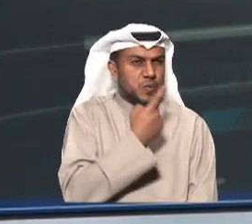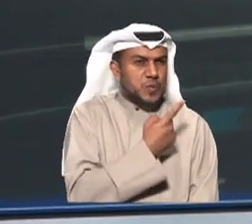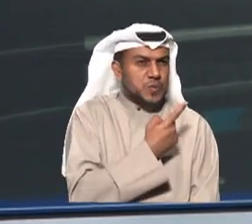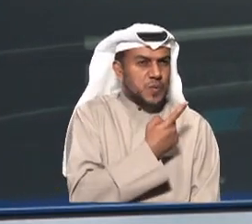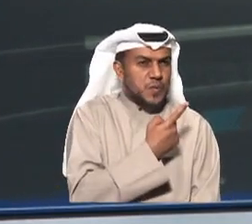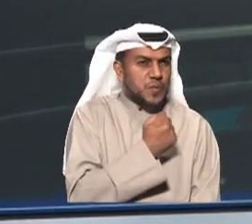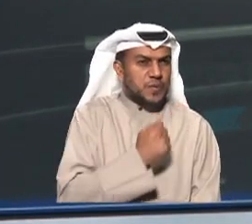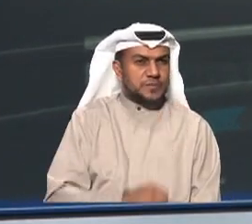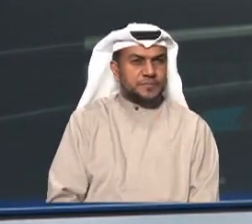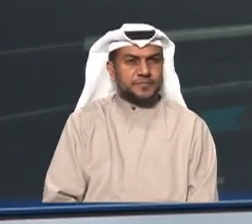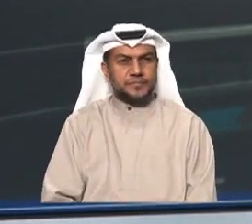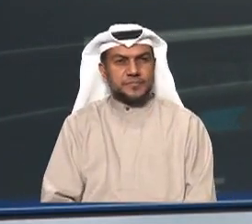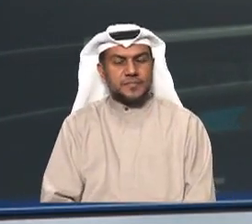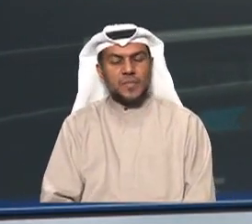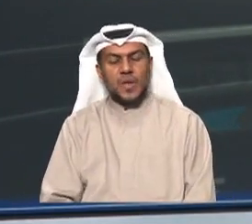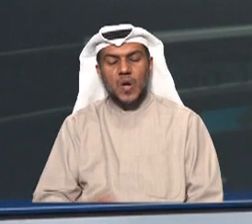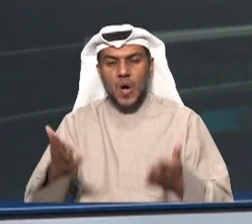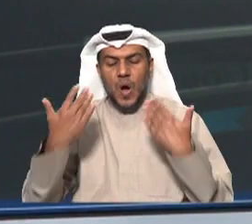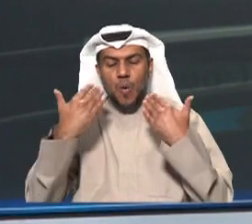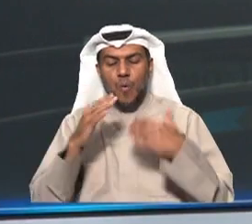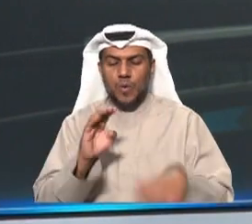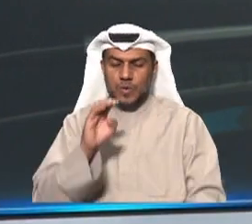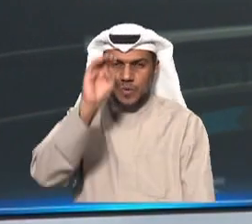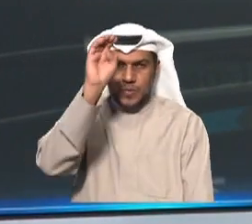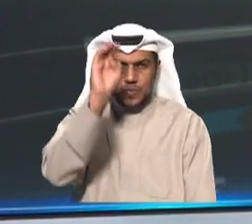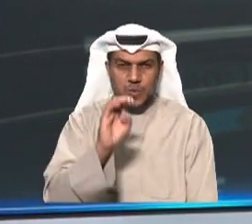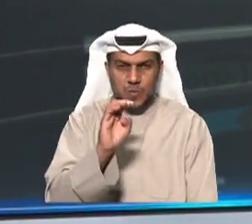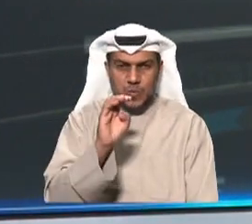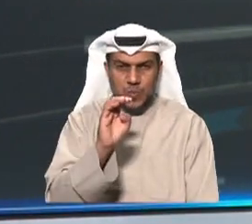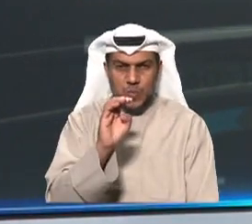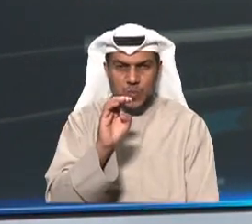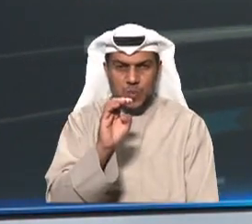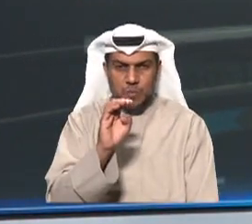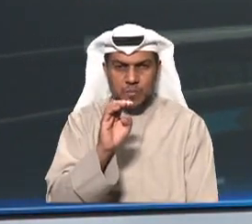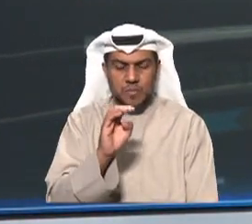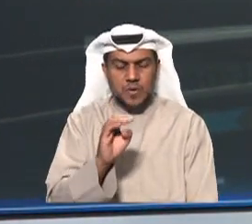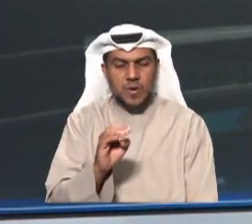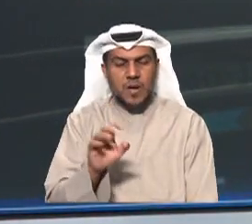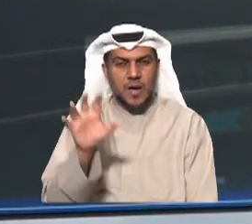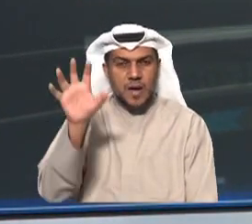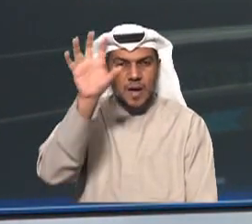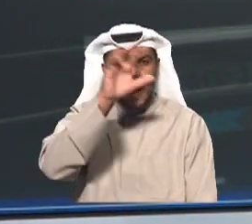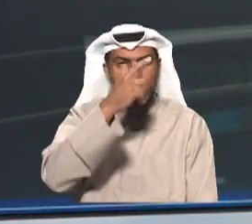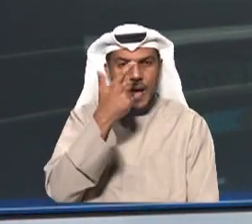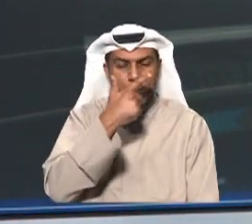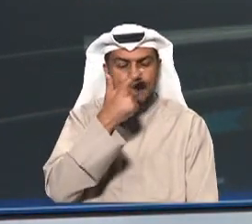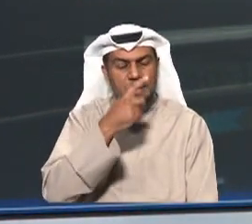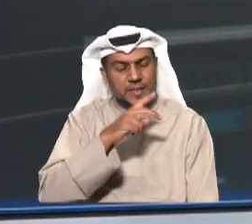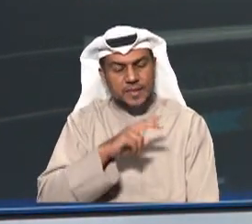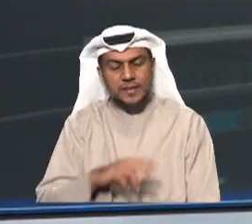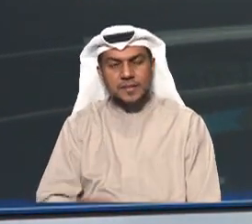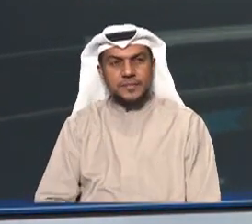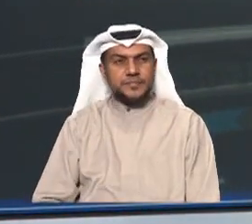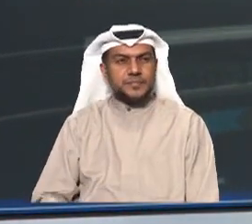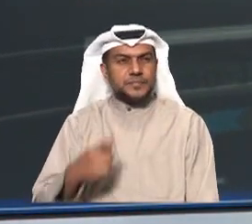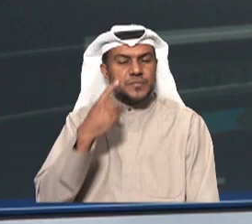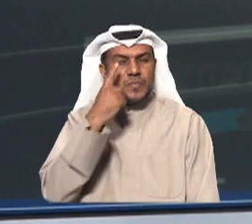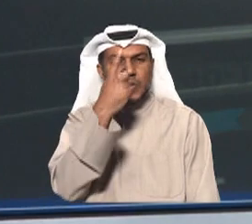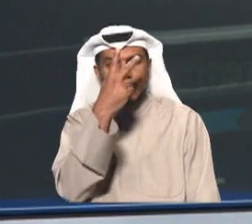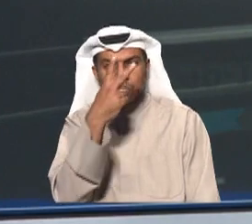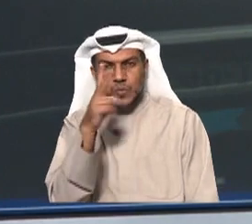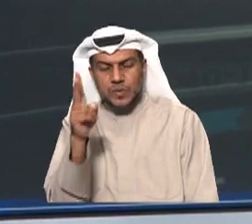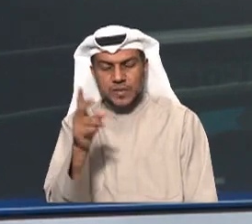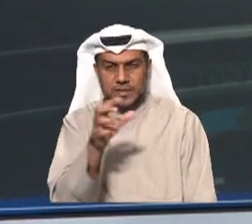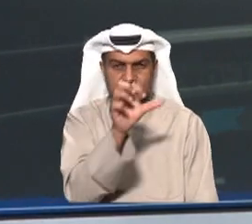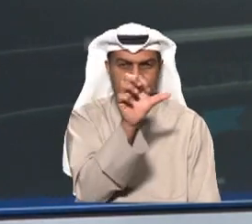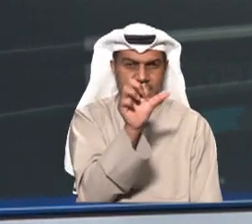تبدي تتحول تدريجيا إلى رياح جنوبية شرقية، ومعها راح تبدي تتكاثر بعض السحب تدريجيا. العظمى المتوقعة 21 والصغرى